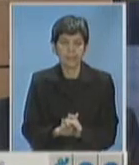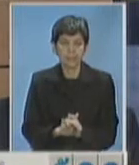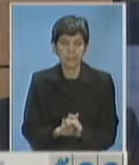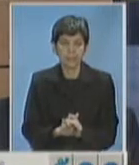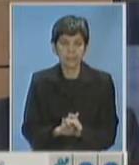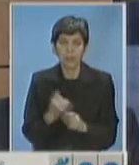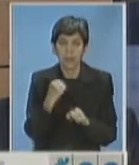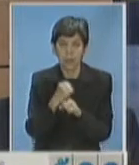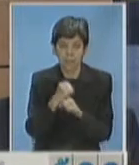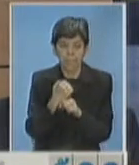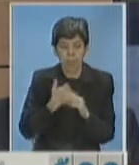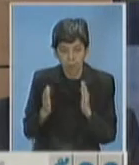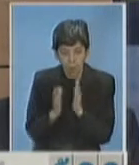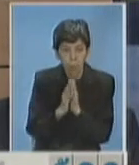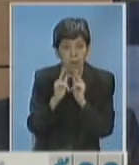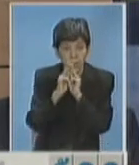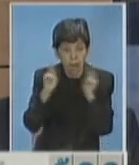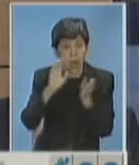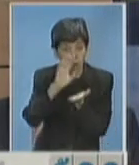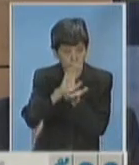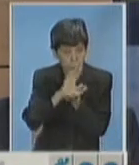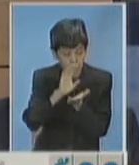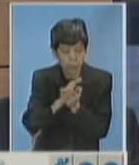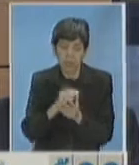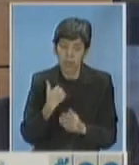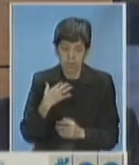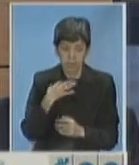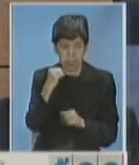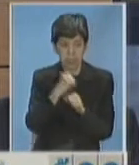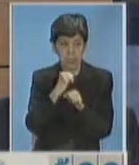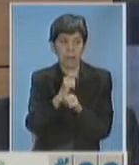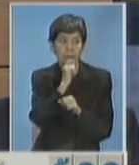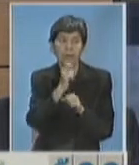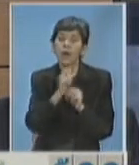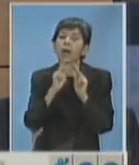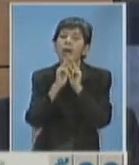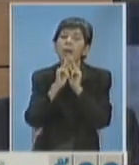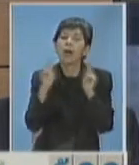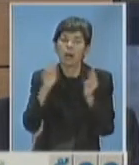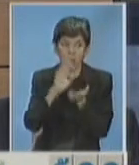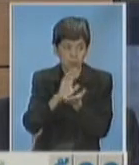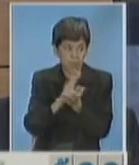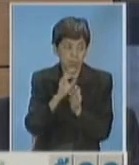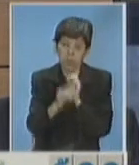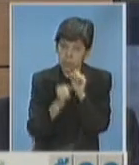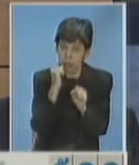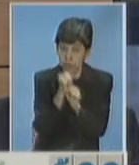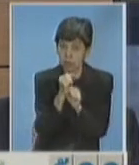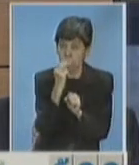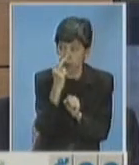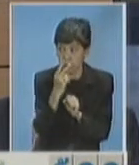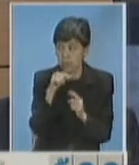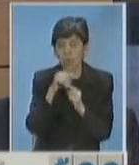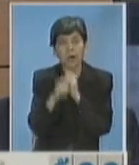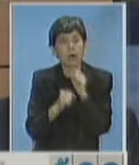ได้เลือกและส่งกับผมเข้าไปเป็นกรรมธิการงบประมาณและได้รับเลือกเป็นโฆษกคณะกรรมการงบประมาณ2ปีคือ